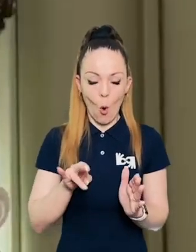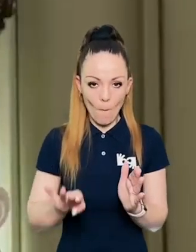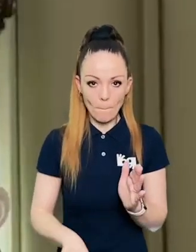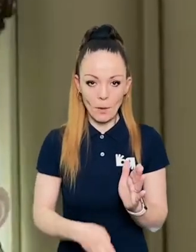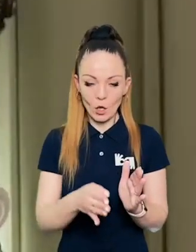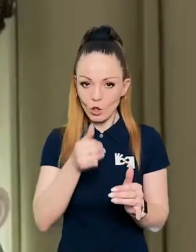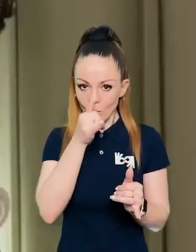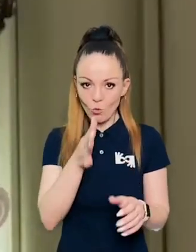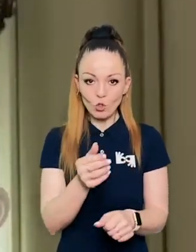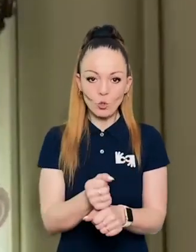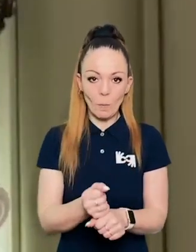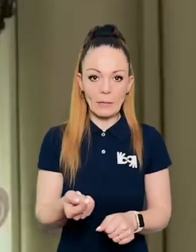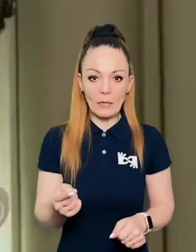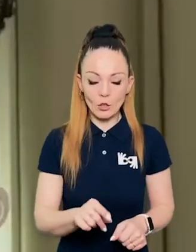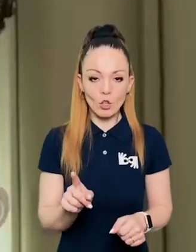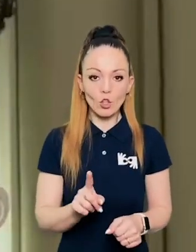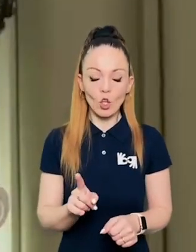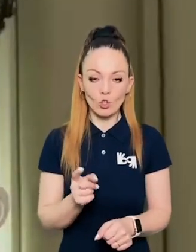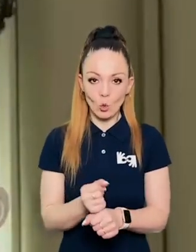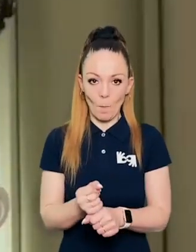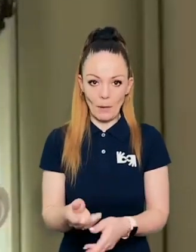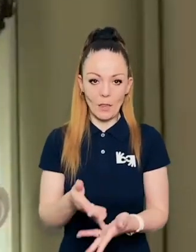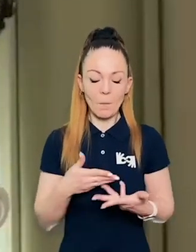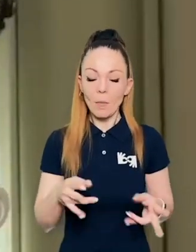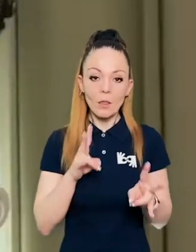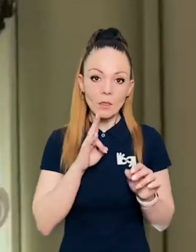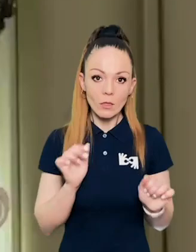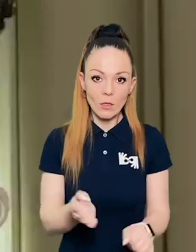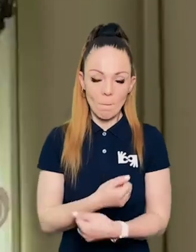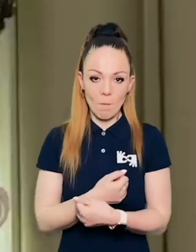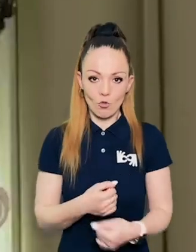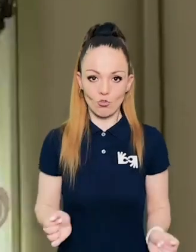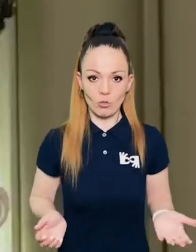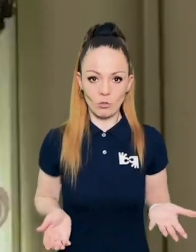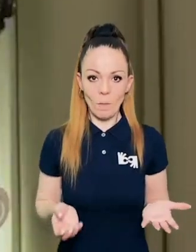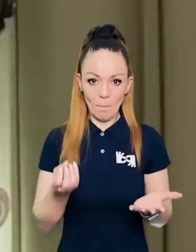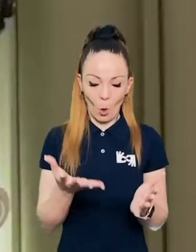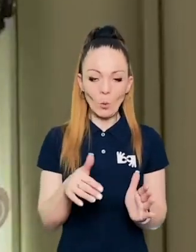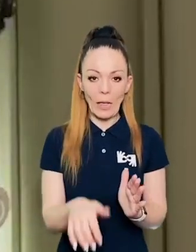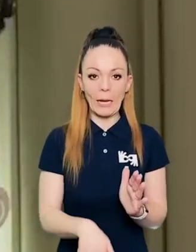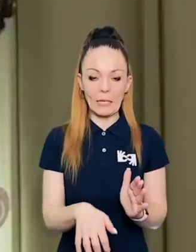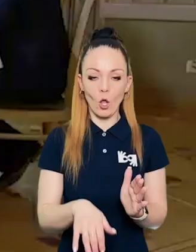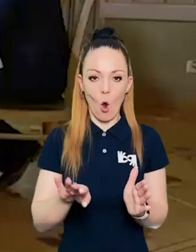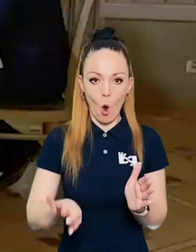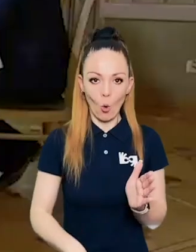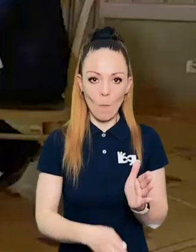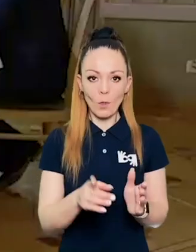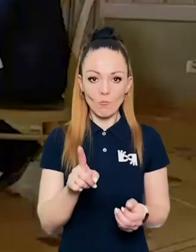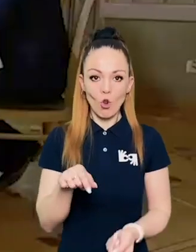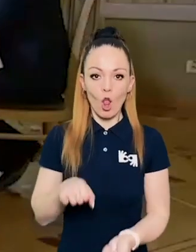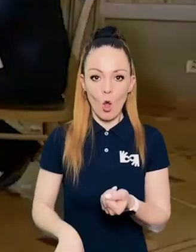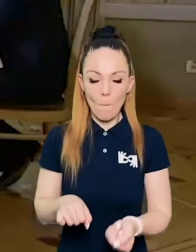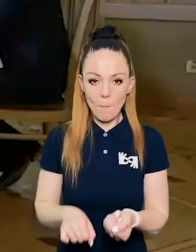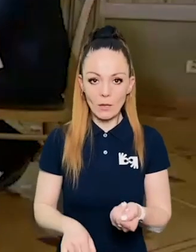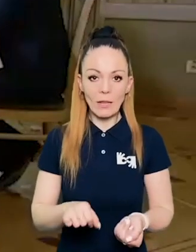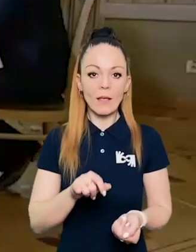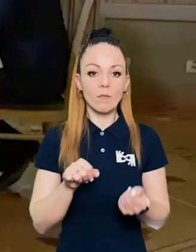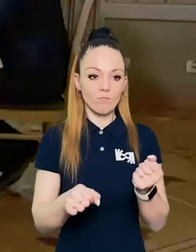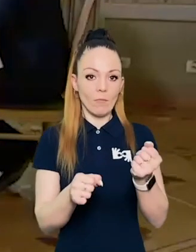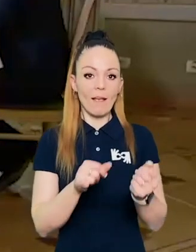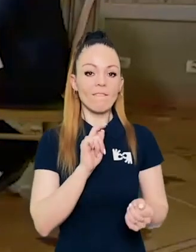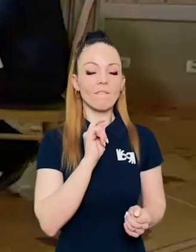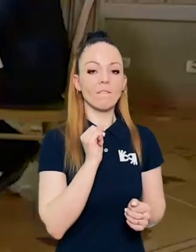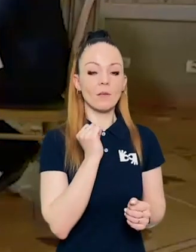окопи? Ні, риючи окопи, не можна зробити те, що зробили ми. Неможливо рити